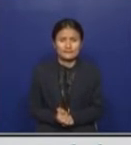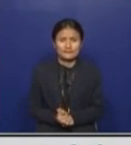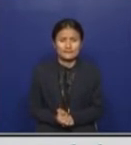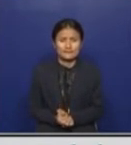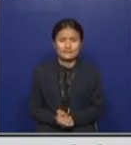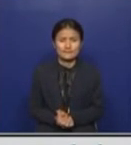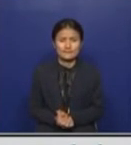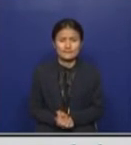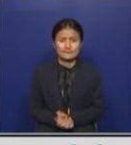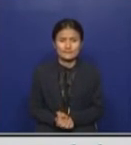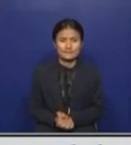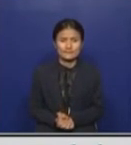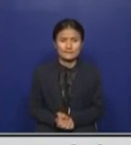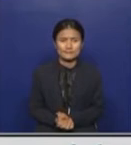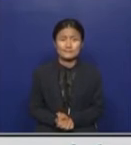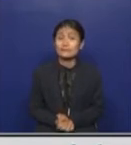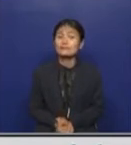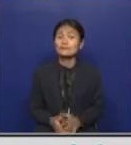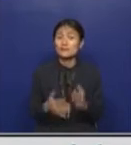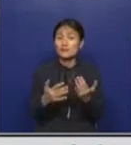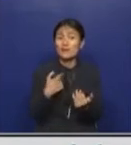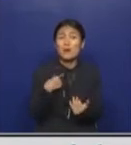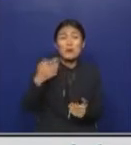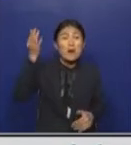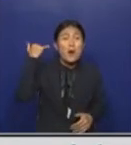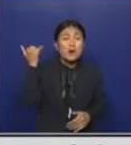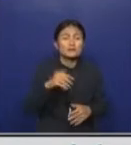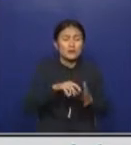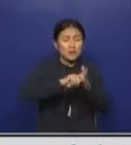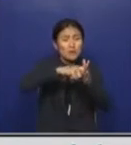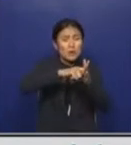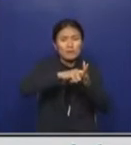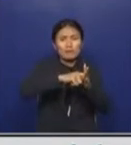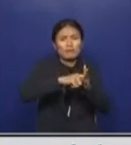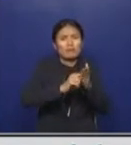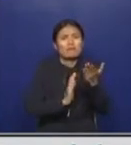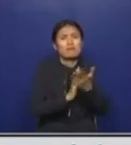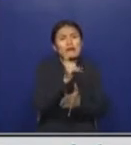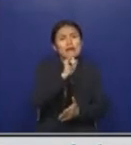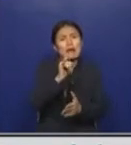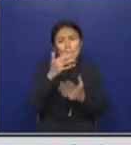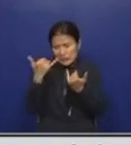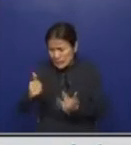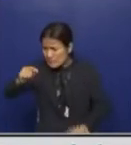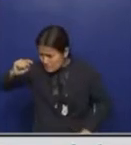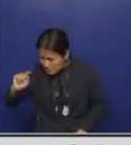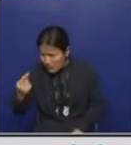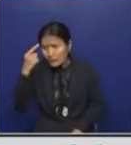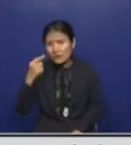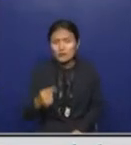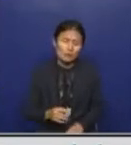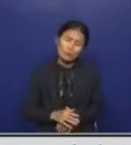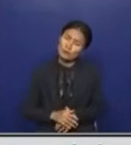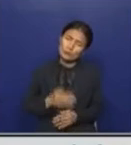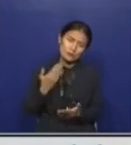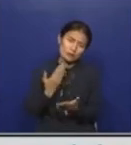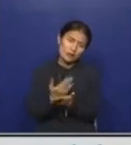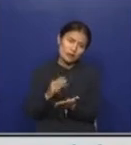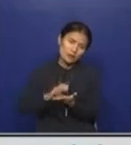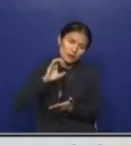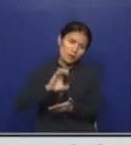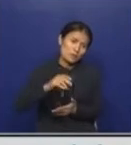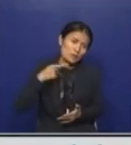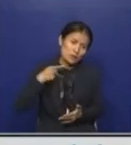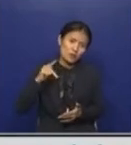ค่ะทำของเก่ายังไม่ประสบความสำเร็จเลยนะคะยังจะทำของใหม่อีกหรือเป็นการใช้งบประมาณที่ไร้ประสิทธิภาพนะค